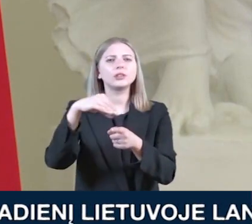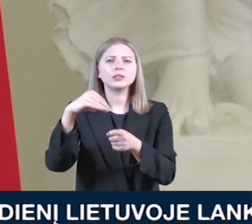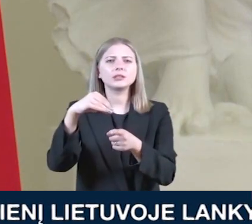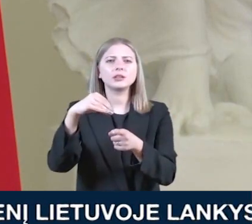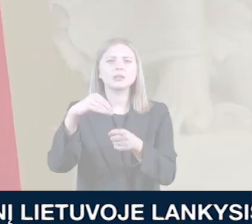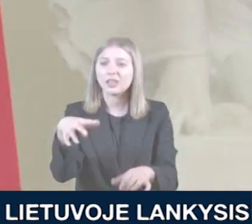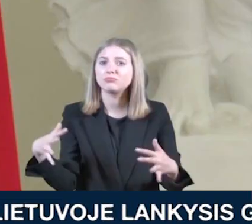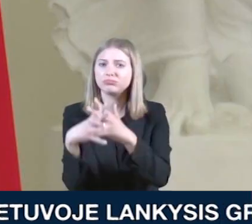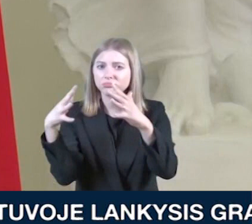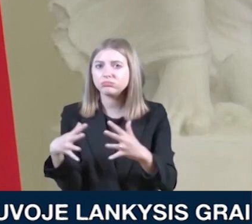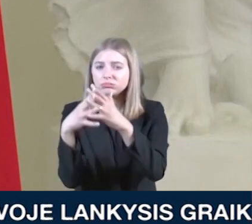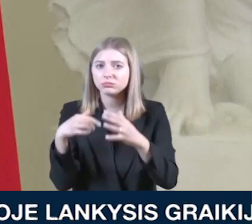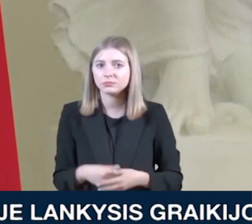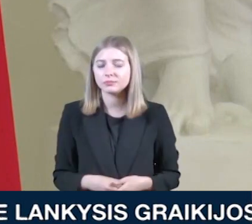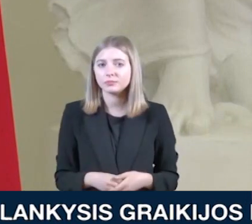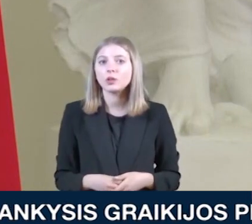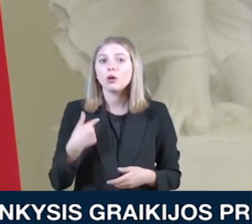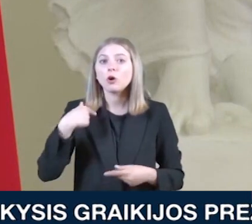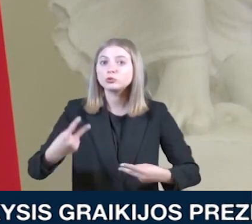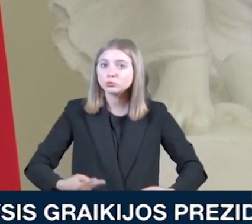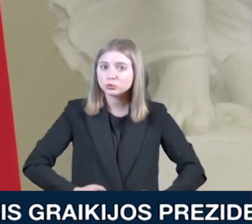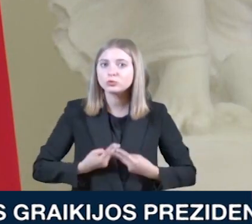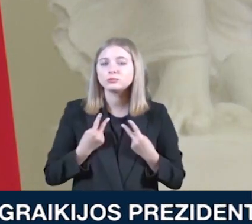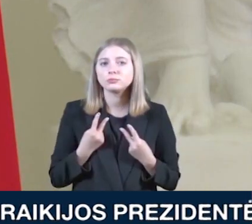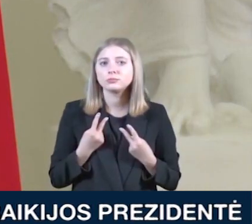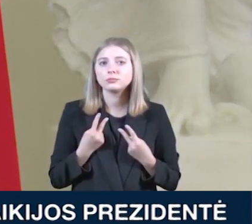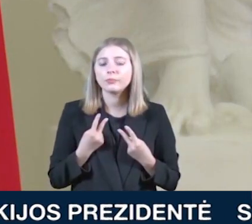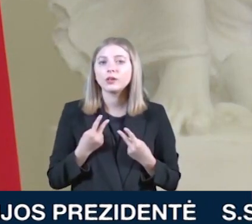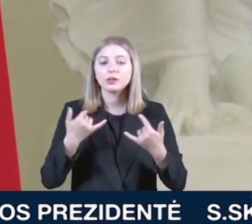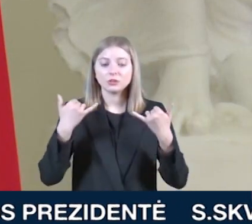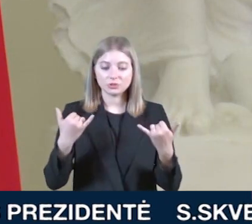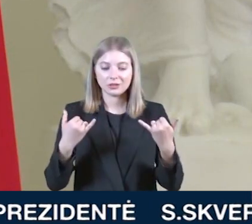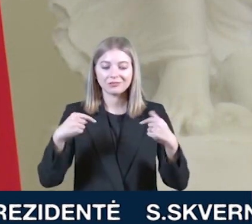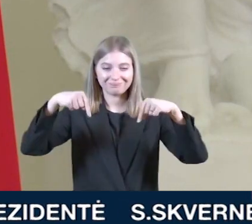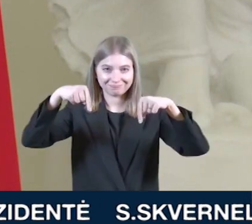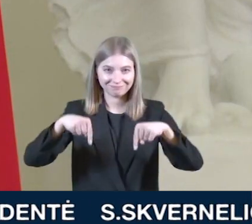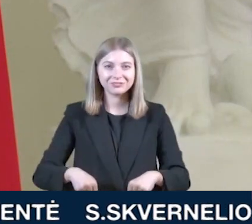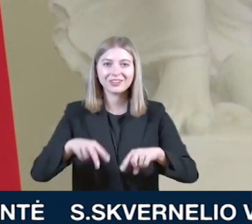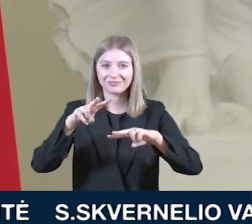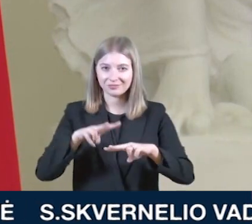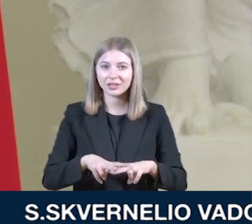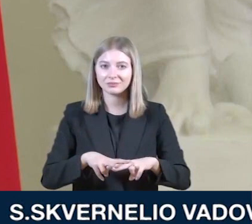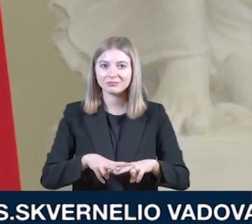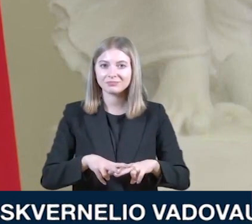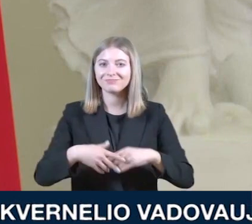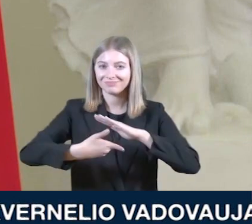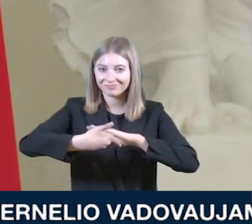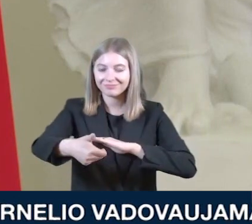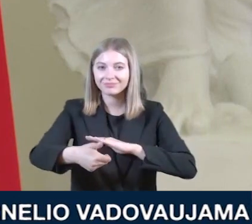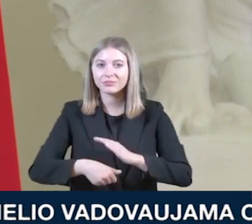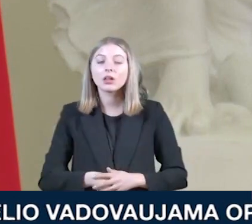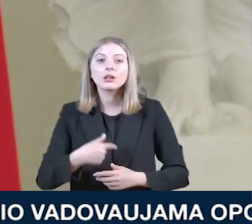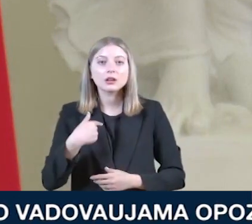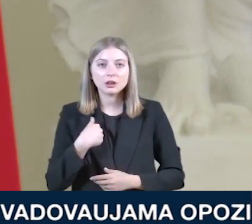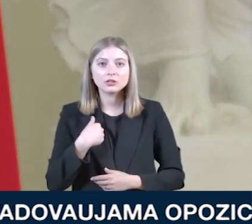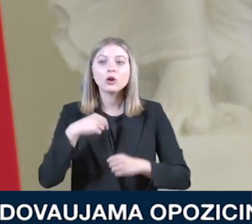alijanso centimetrą. Aš labai džiaugiuosi, kad esu šiandieną čia, kad aš galiu